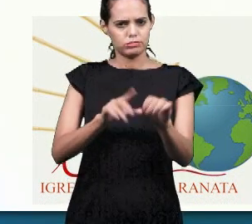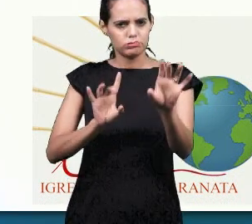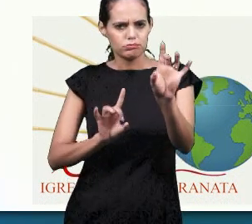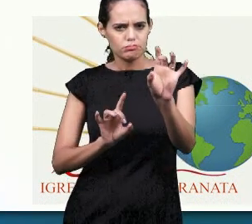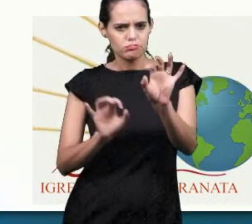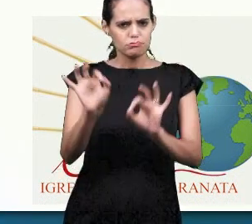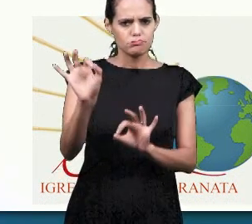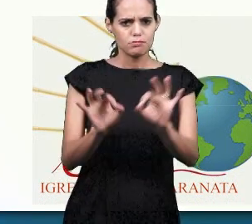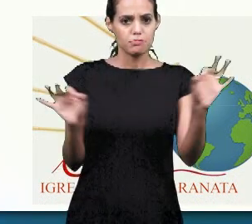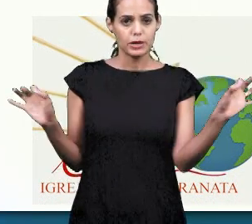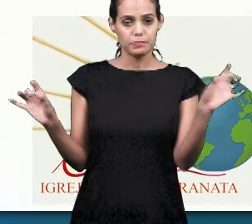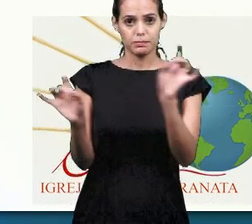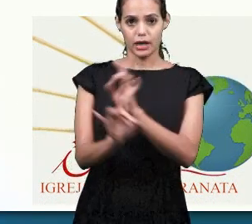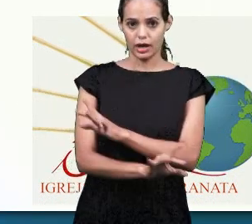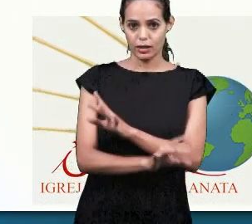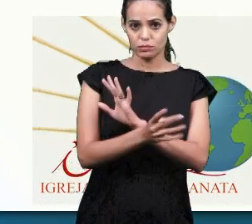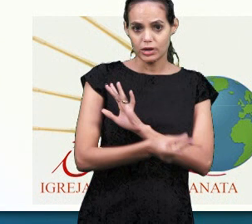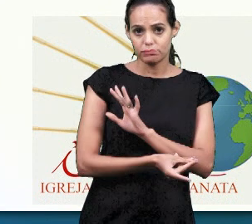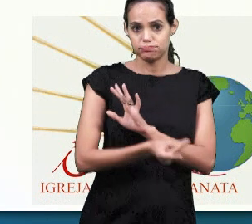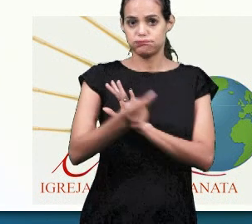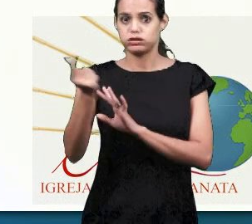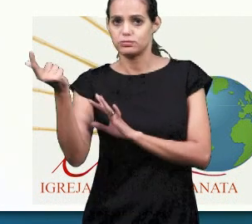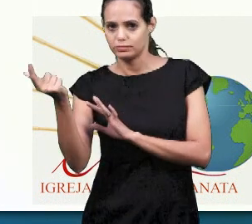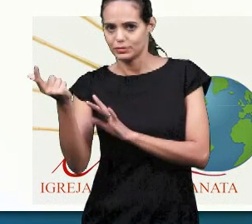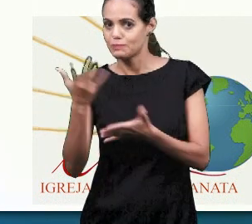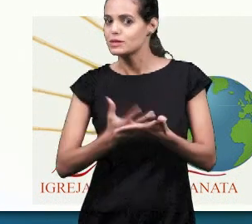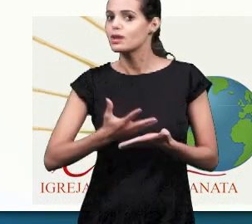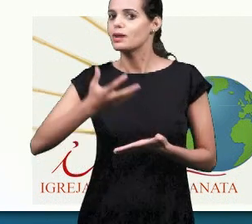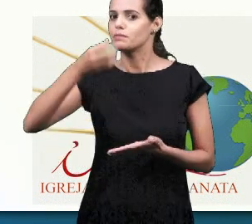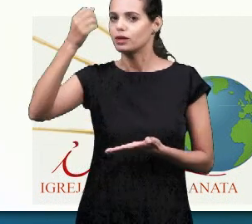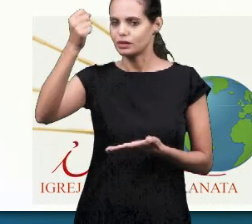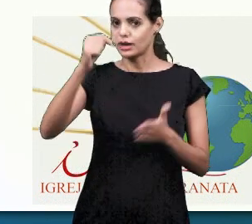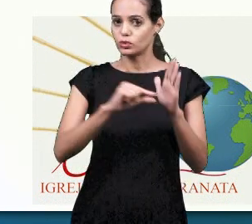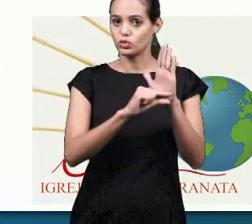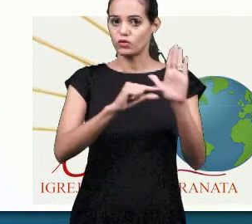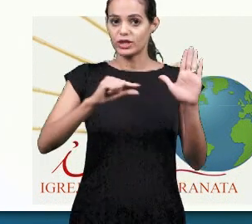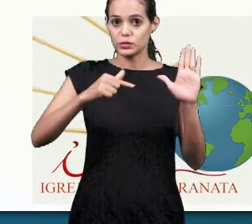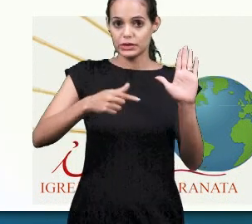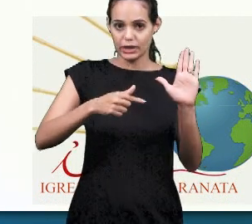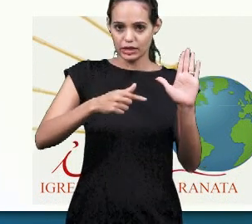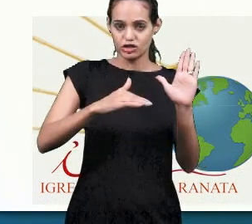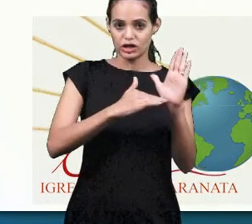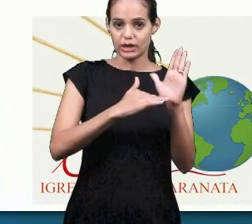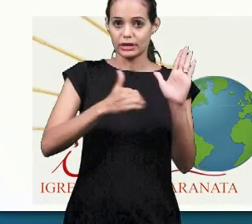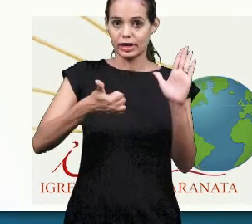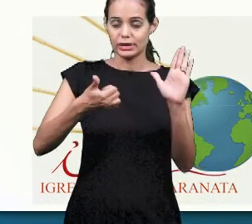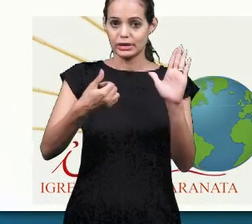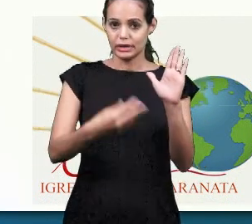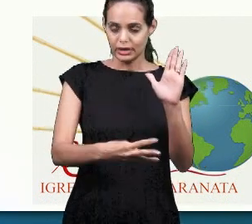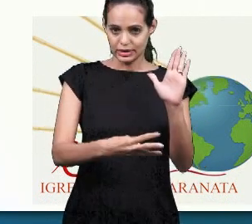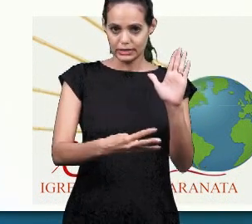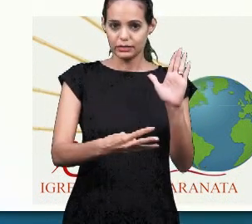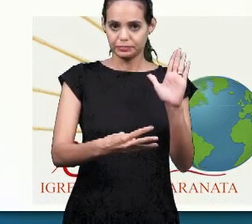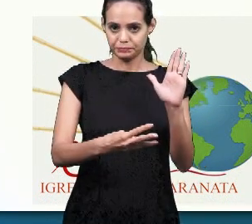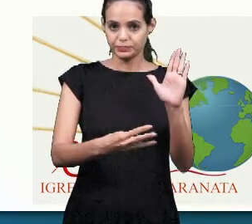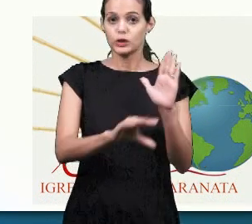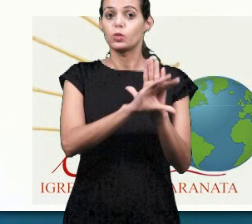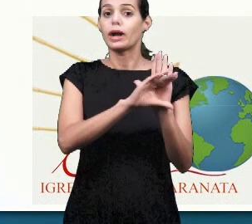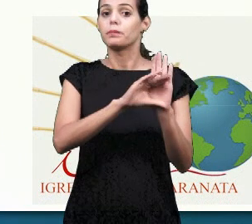pour sa sortie? Il se trouve dans le verset 7 à 13 et dans le verset 23 du chapitre 12